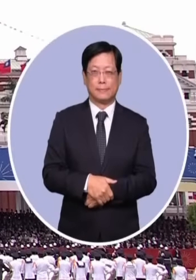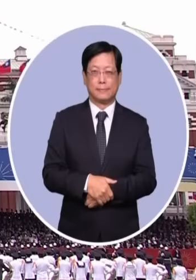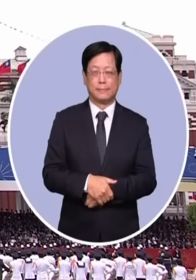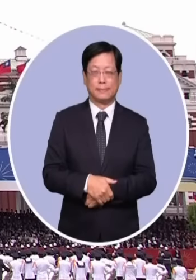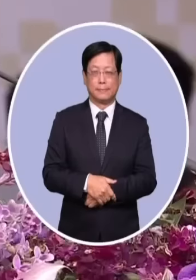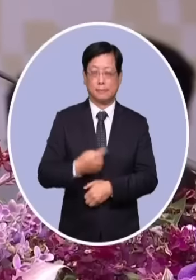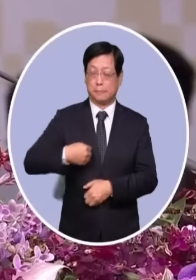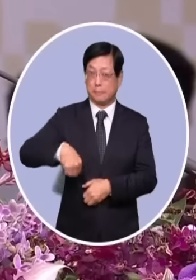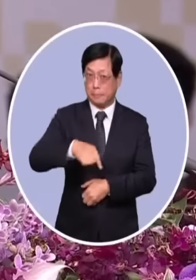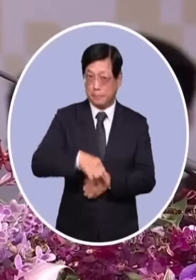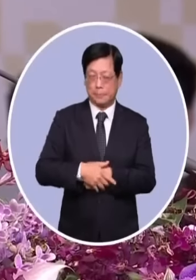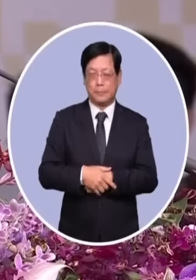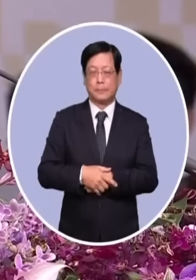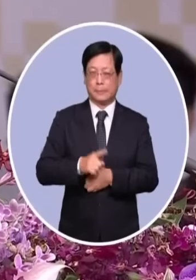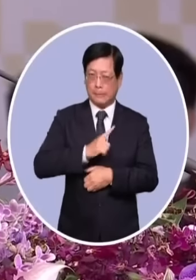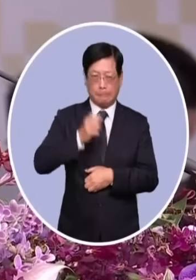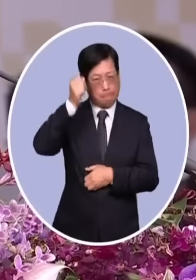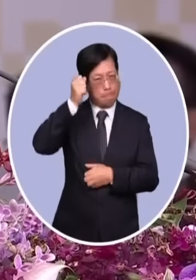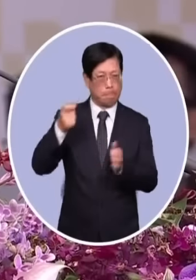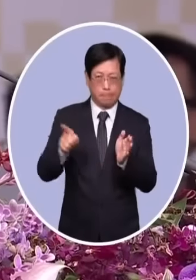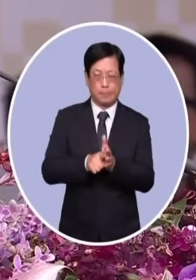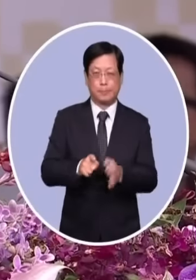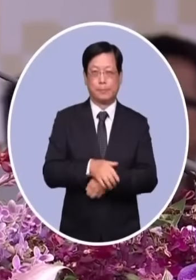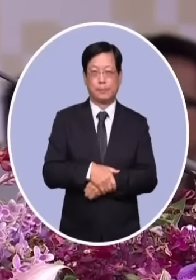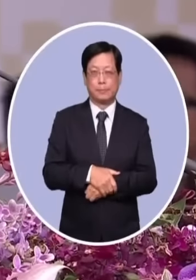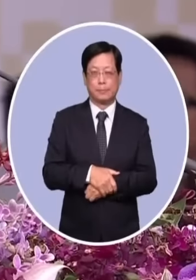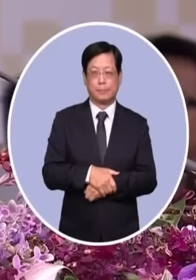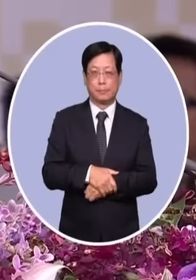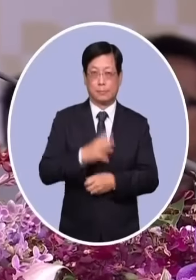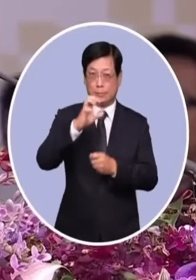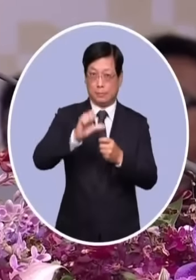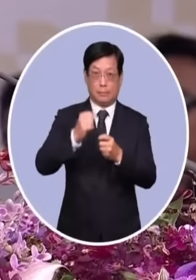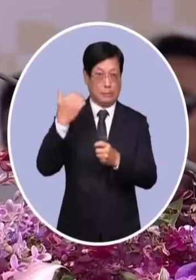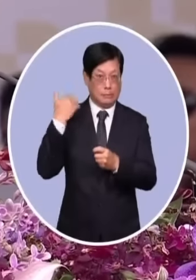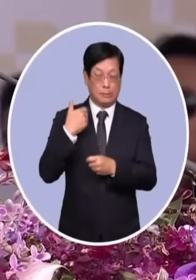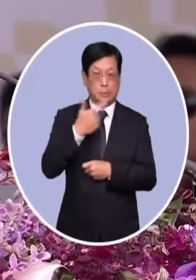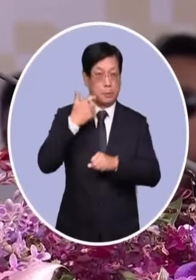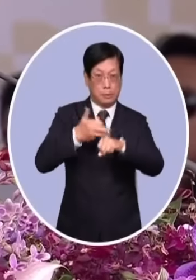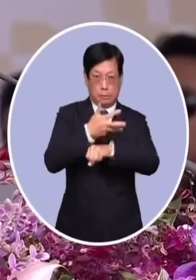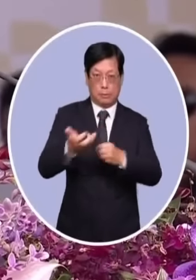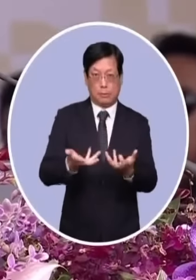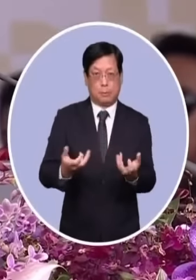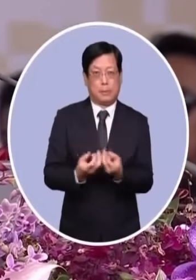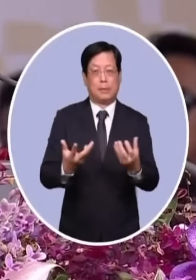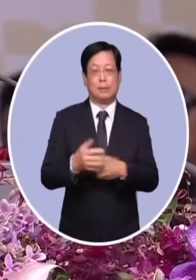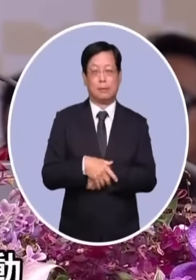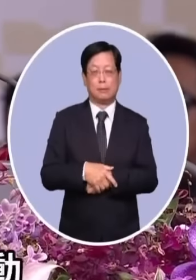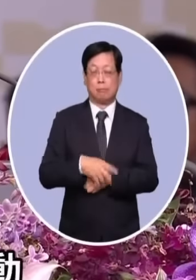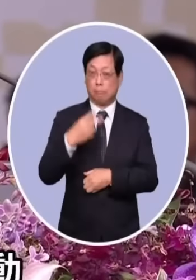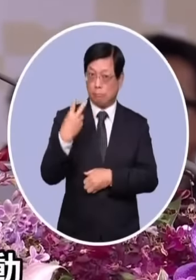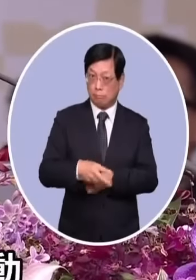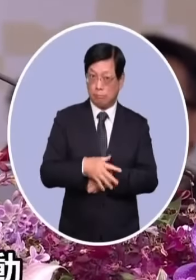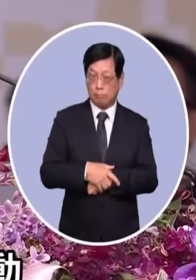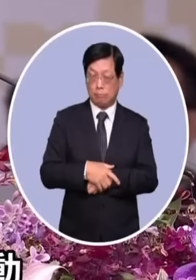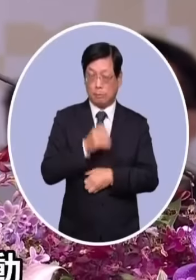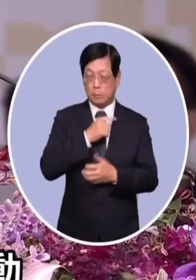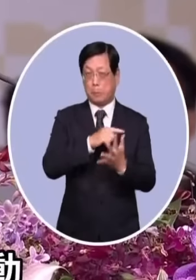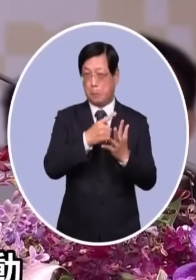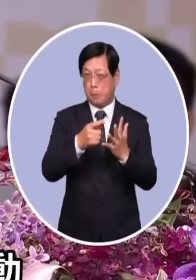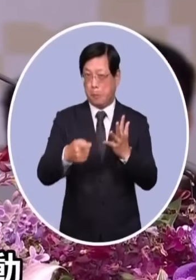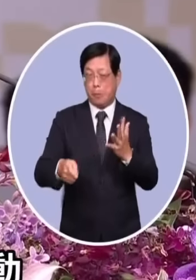我们永远不会忘记45年前的美丽岛事件，以及前前后